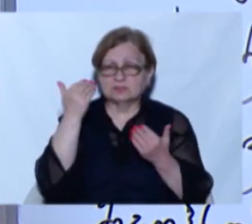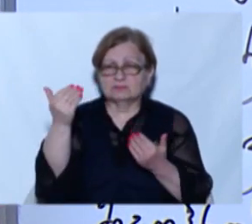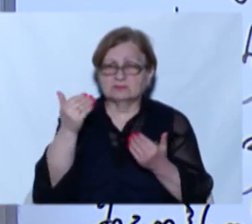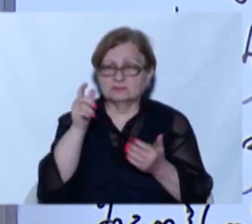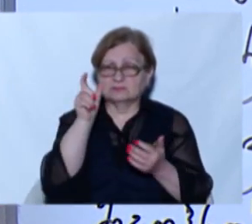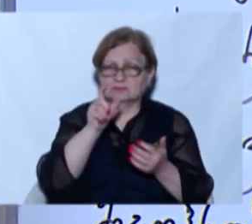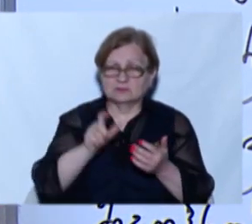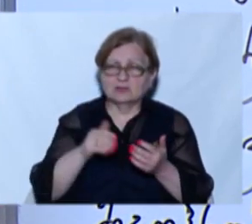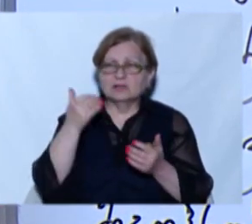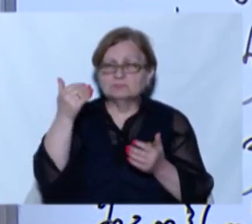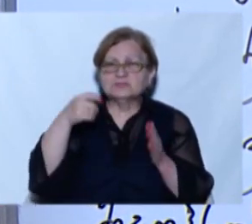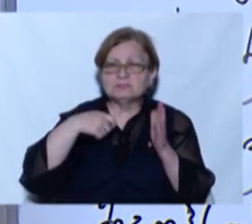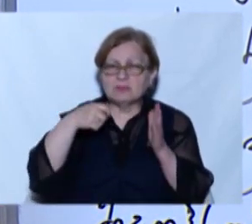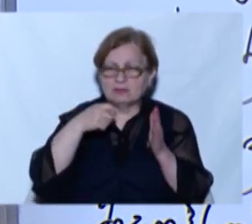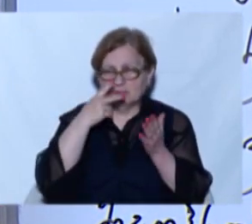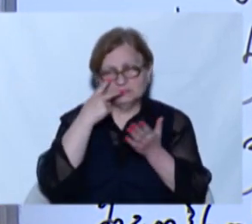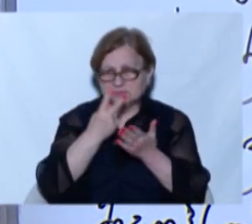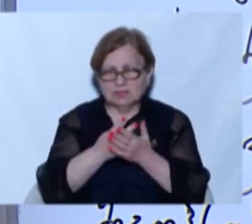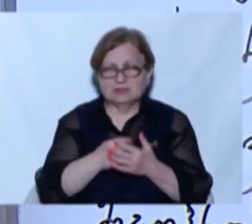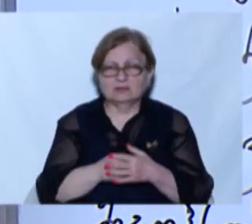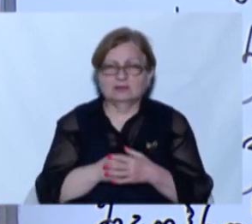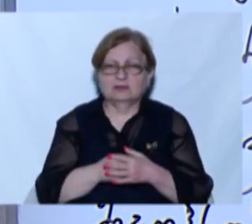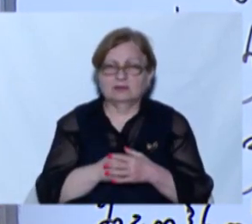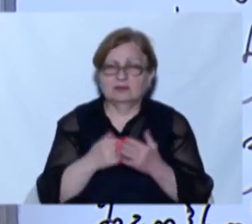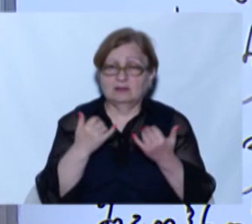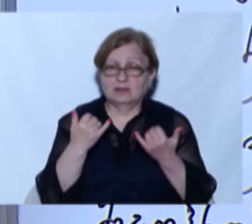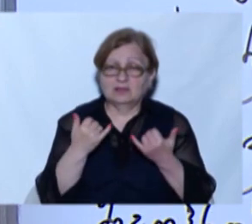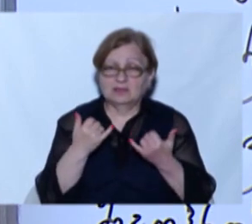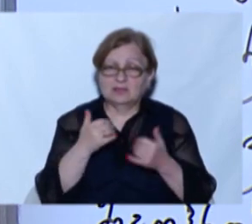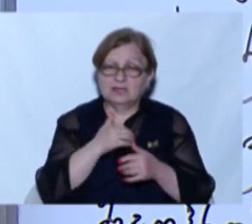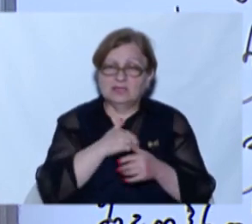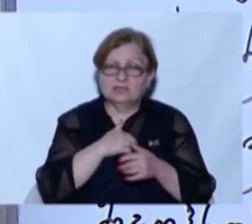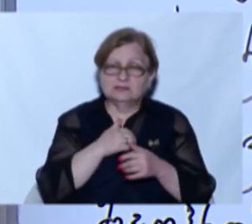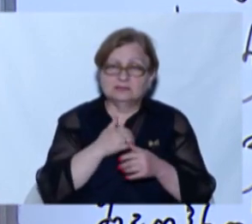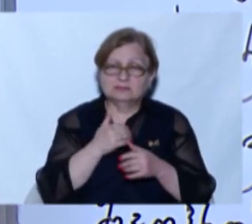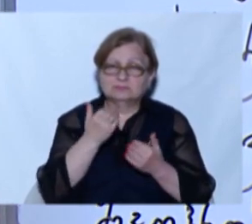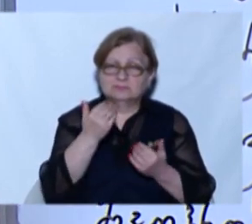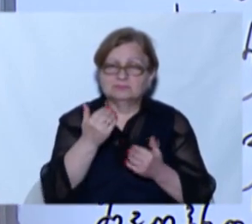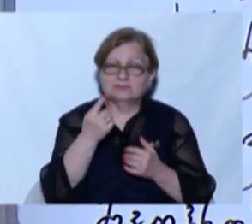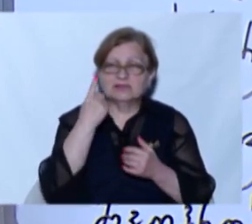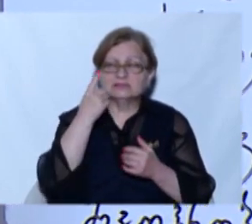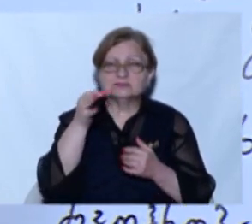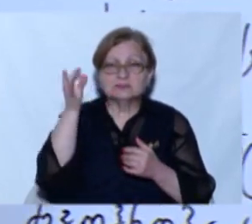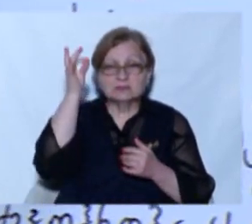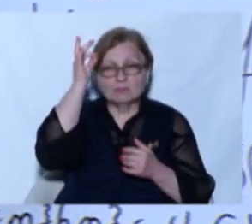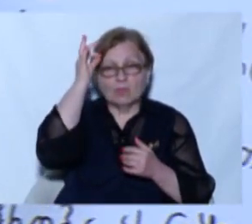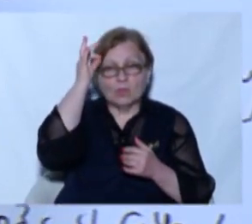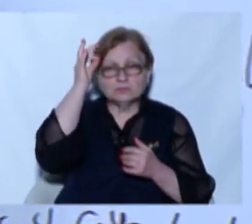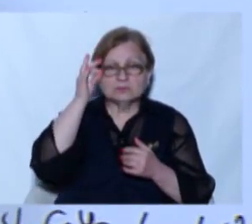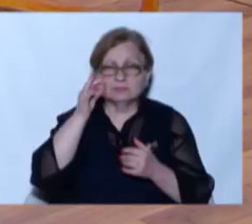მის ფილმებსაც ნახავთ. მაგრამ დღეს მინდა მისი ერთი მოგონება